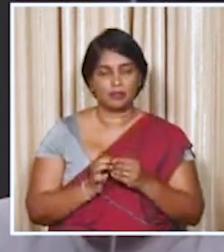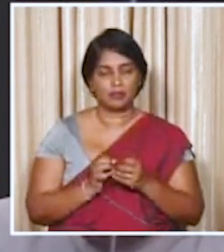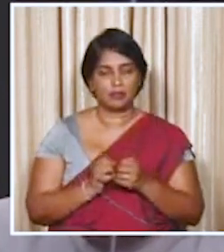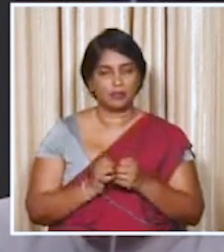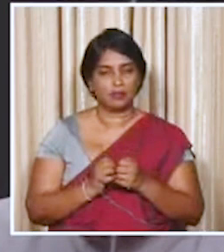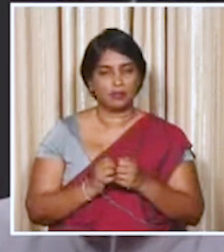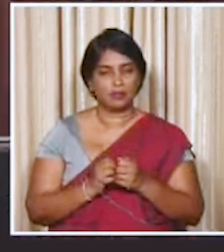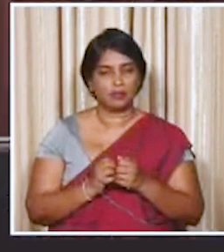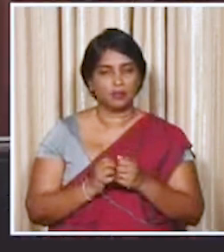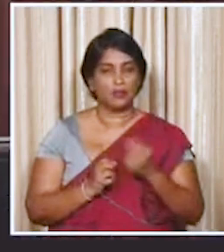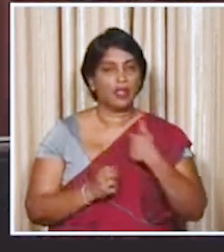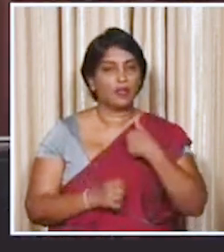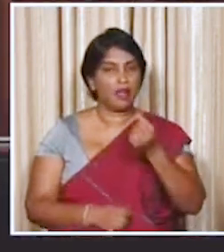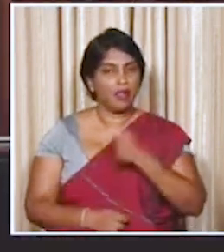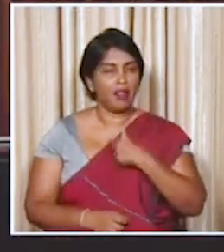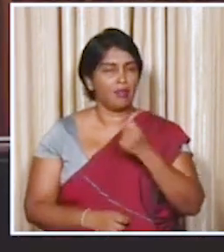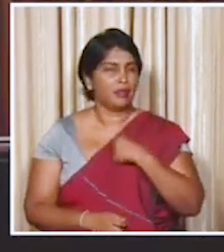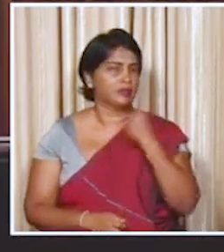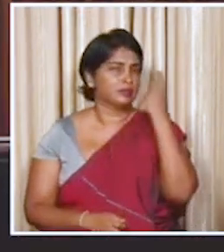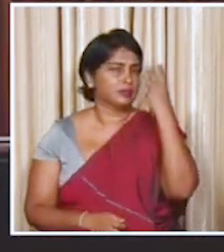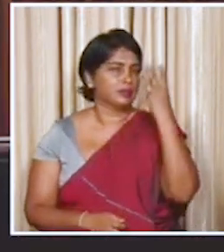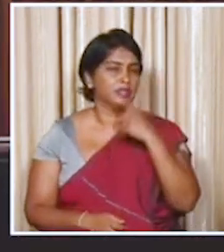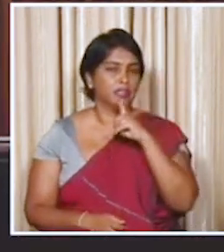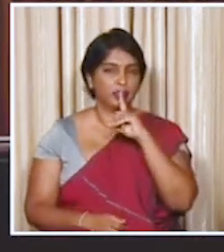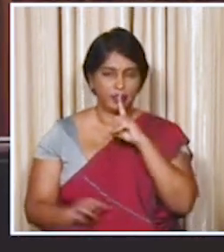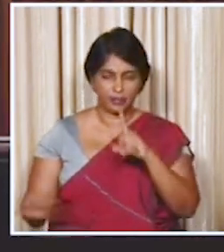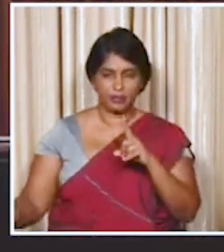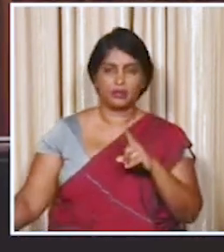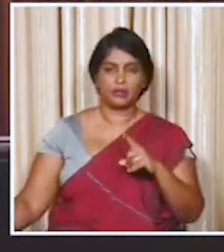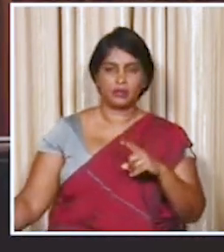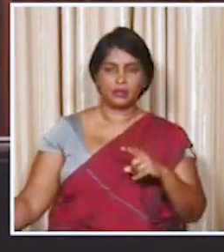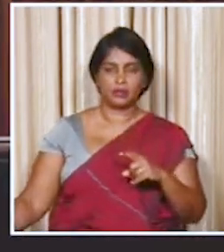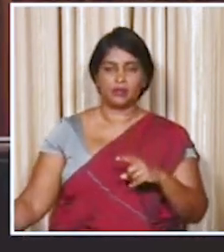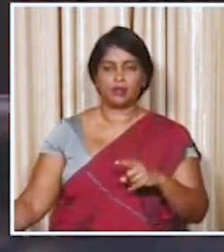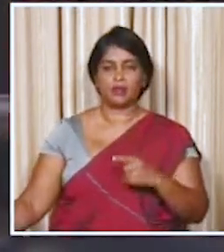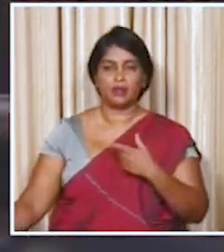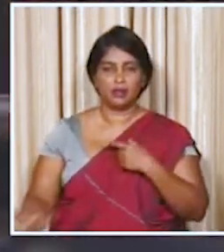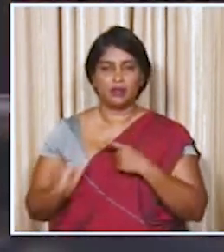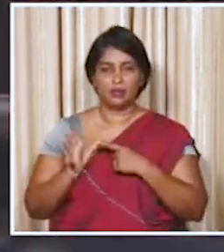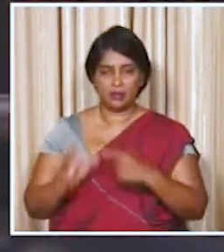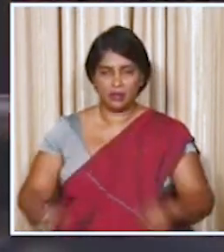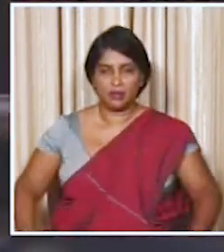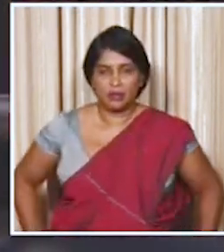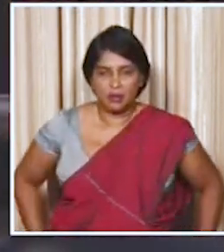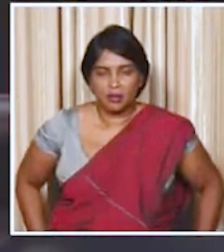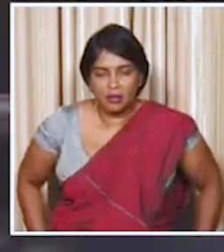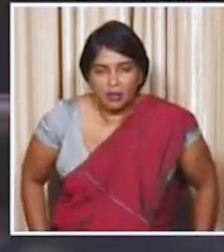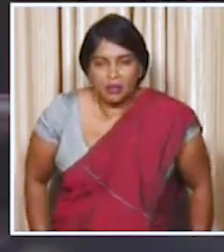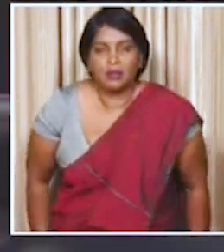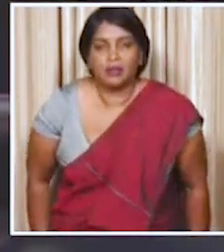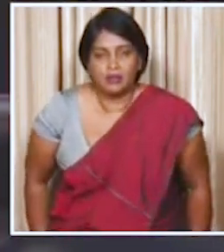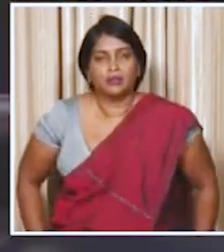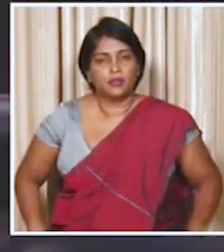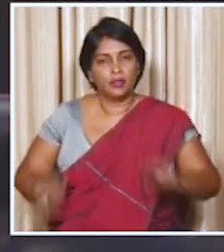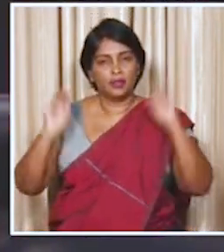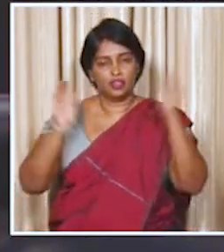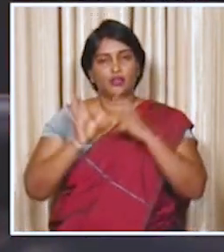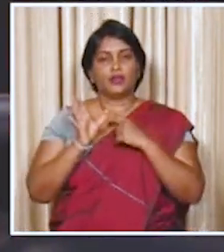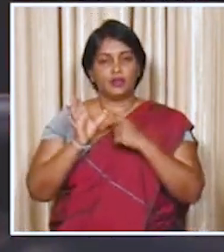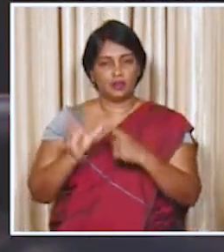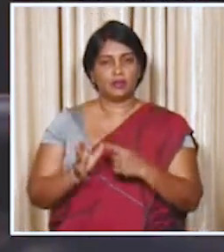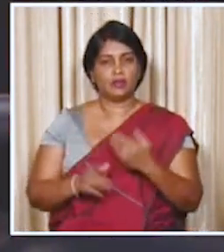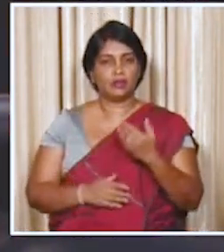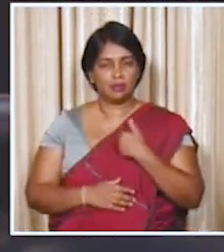ගරු මන්ත්‍රීතුමිය මගේ නම දැන් කීප වතාවක් කියලා කෙලින්ම මගෙනුත් ප්‍රශ්න කරපු නිසා මම හිතන්නේ මට කෙටි උත්තරයක් දෙන්න තියෙන්නේ.